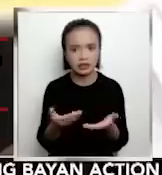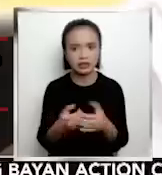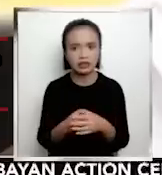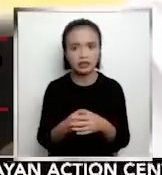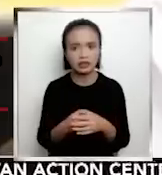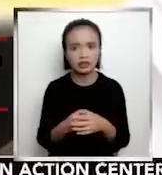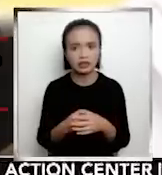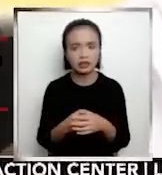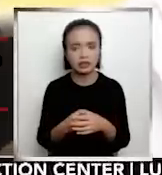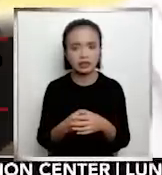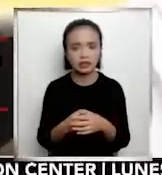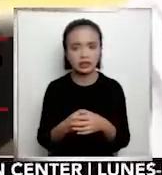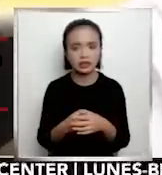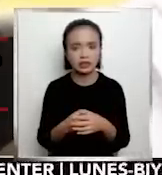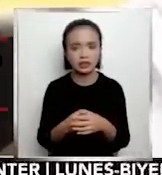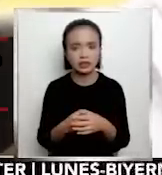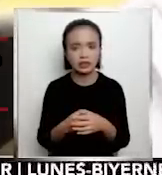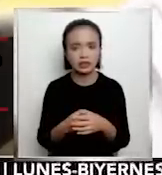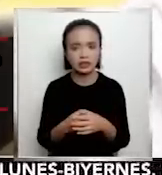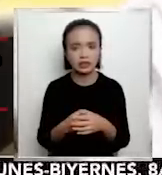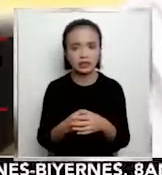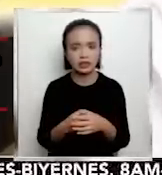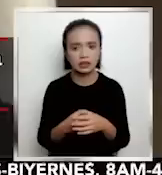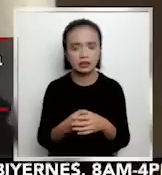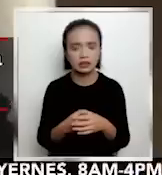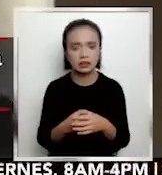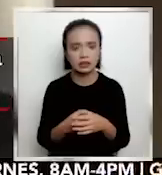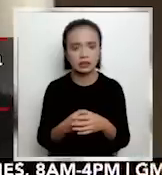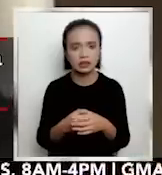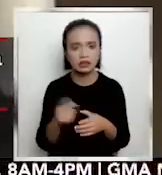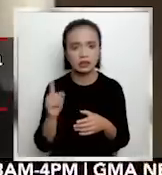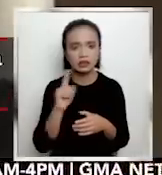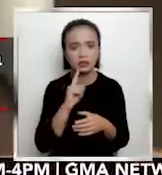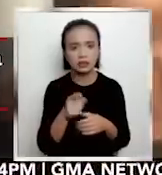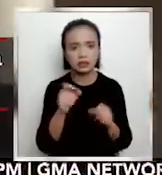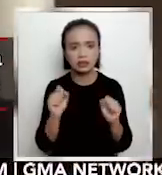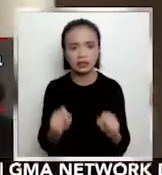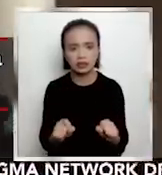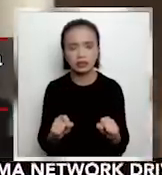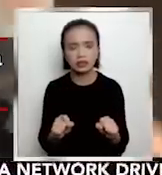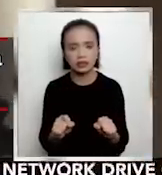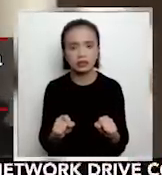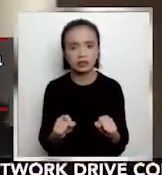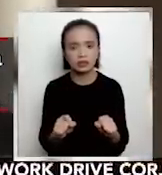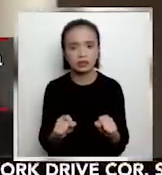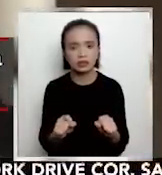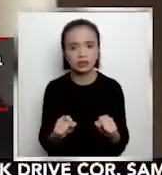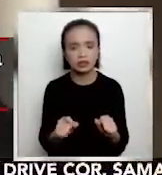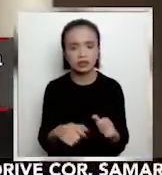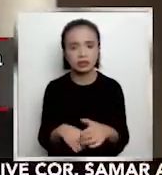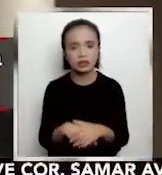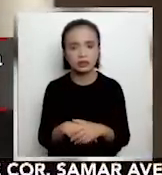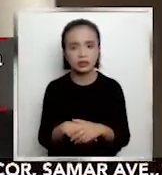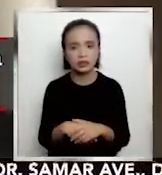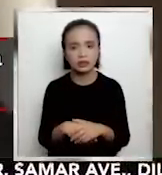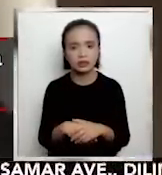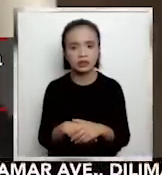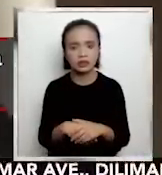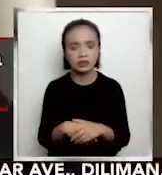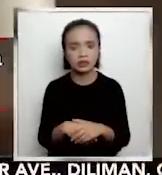talaga, yung nakasakay po. Nasa vicinity natin kasi, imagine nyo nyo lang,